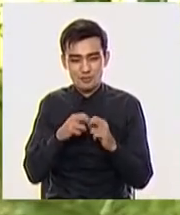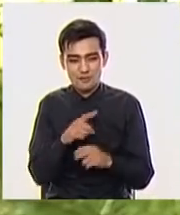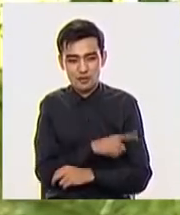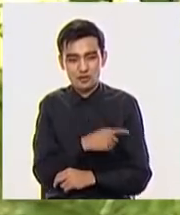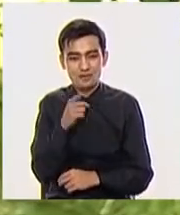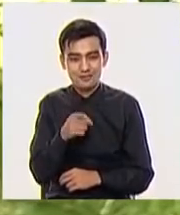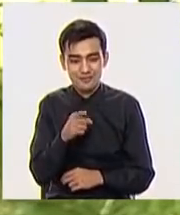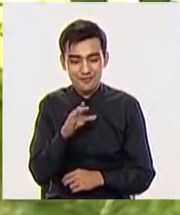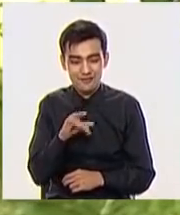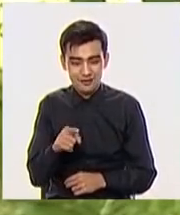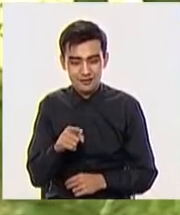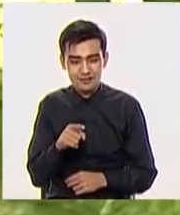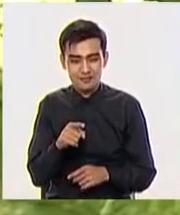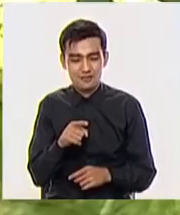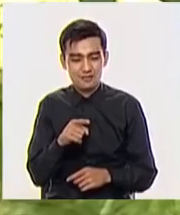айтты: "Сіз